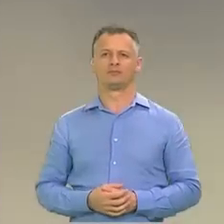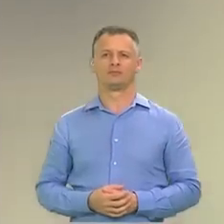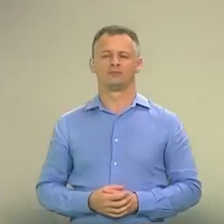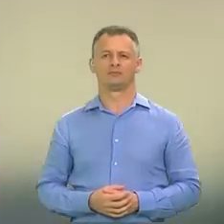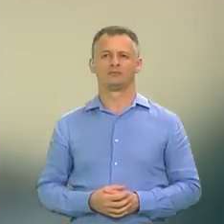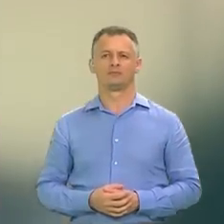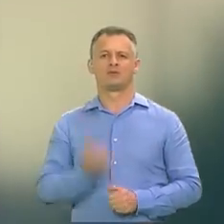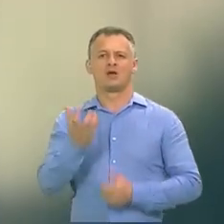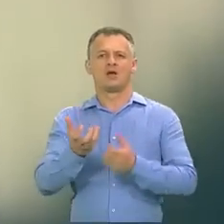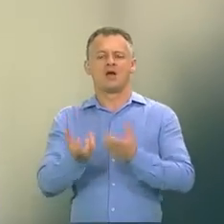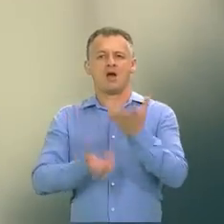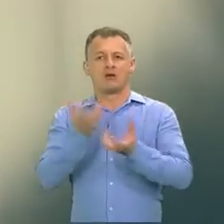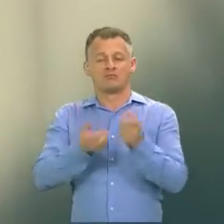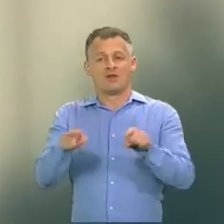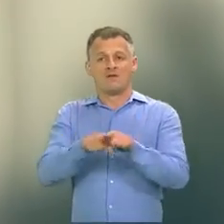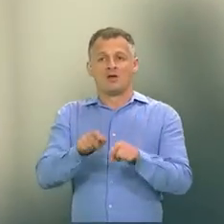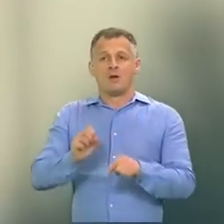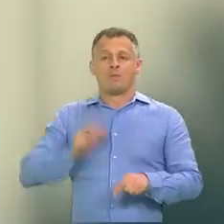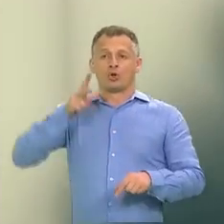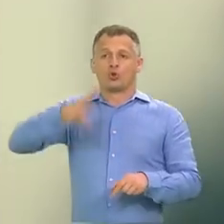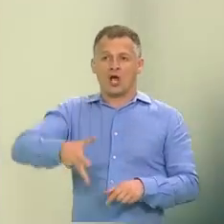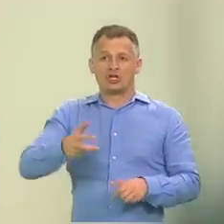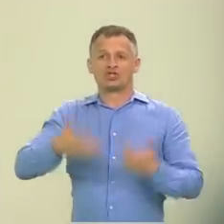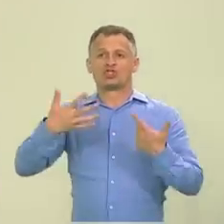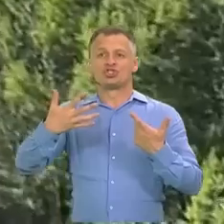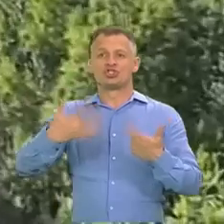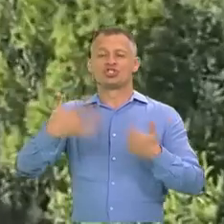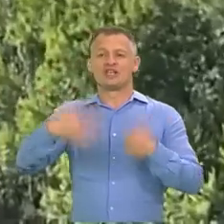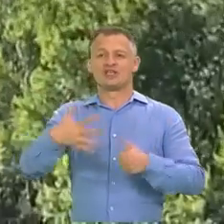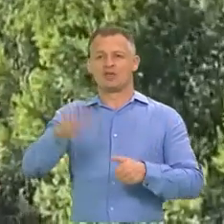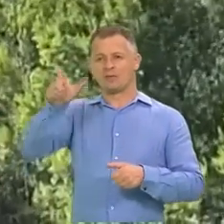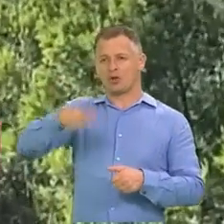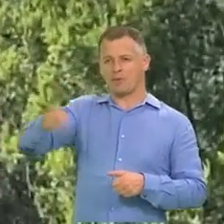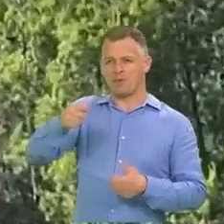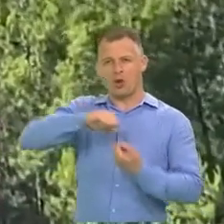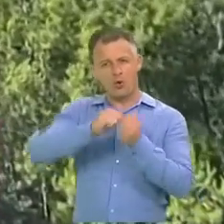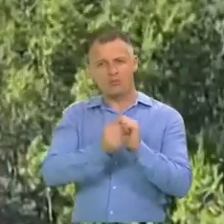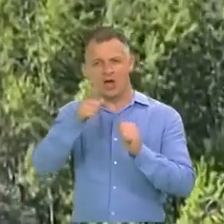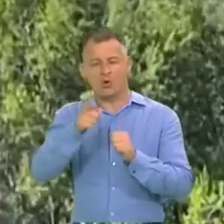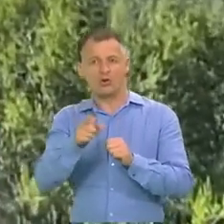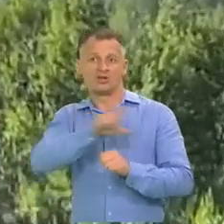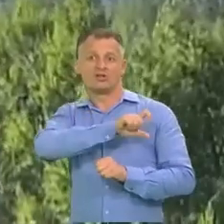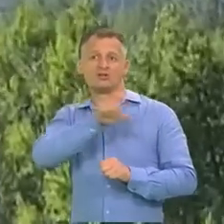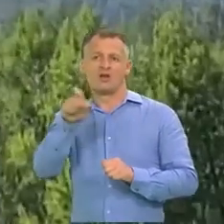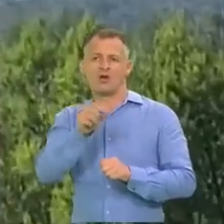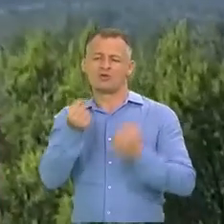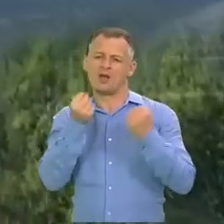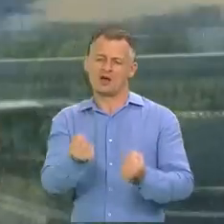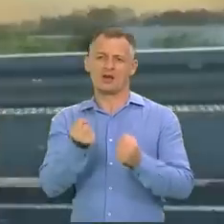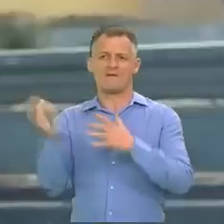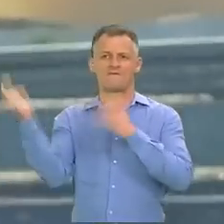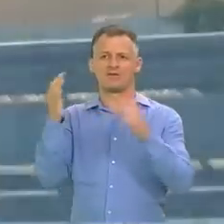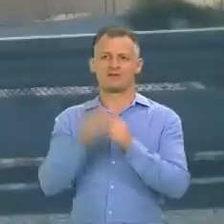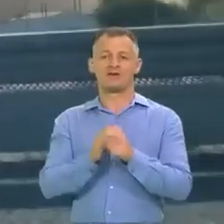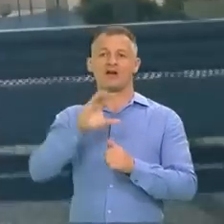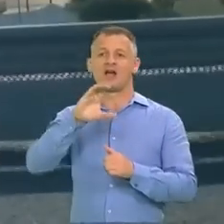Arde și Portugalia. Peste 600 de pompieri se luptă acolo cu flăcările care sunt alimentate de vânt. Cea mai gravă situație este în Cascais, la